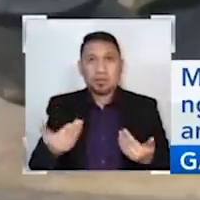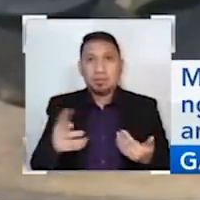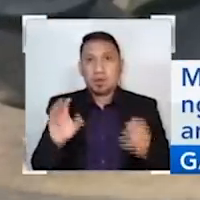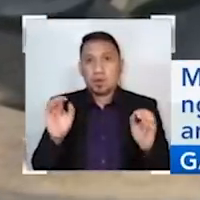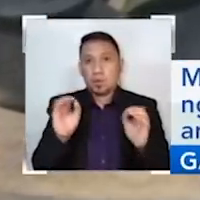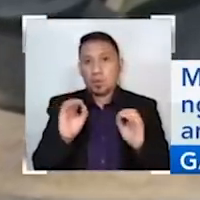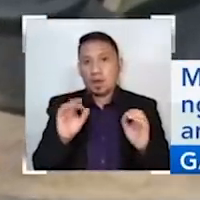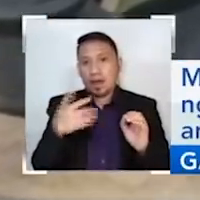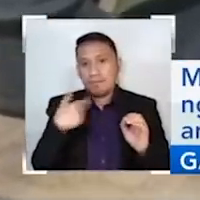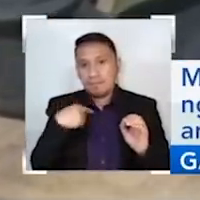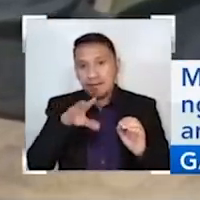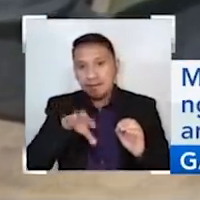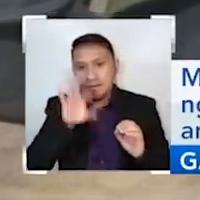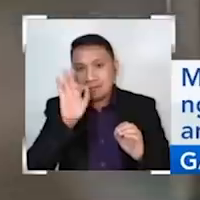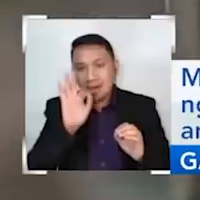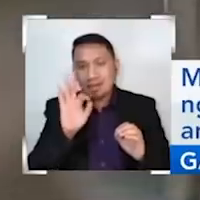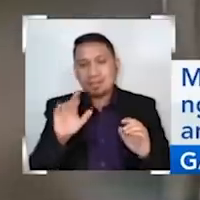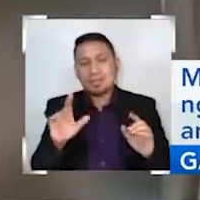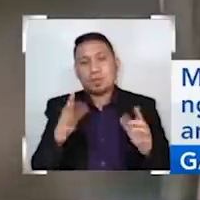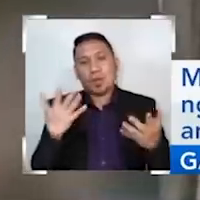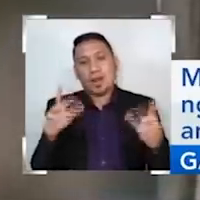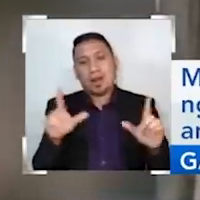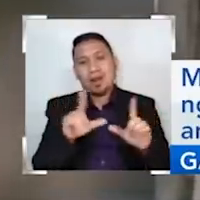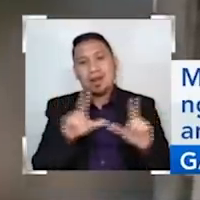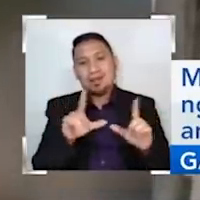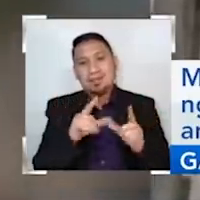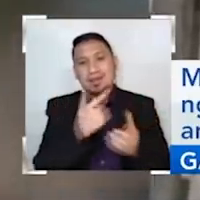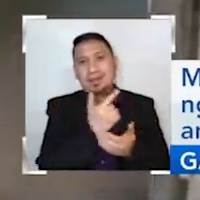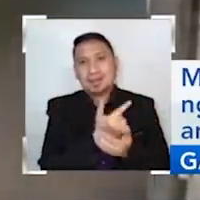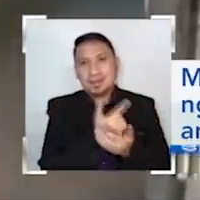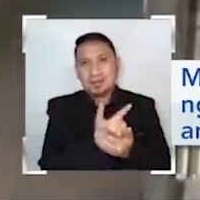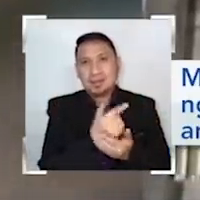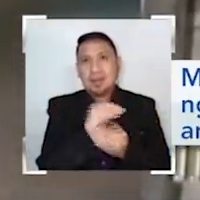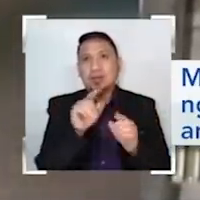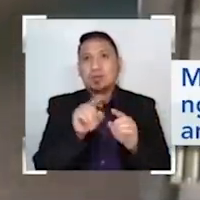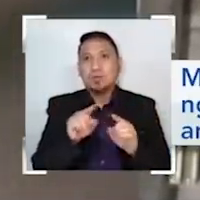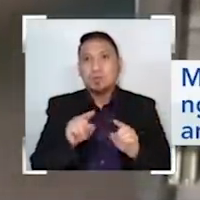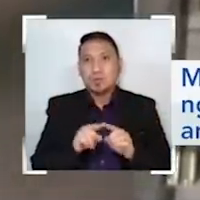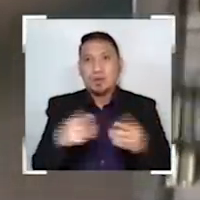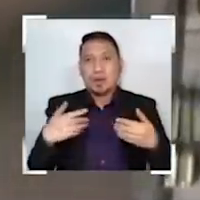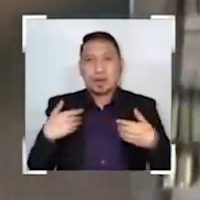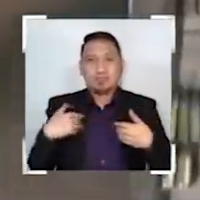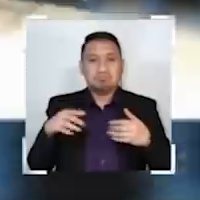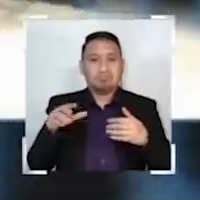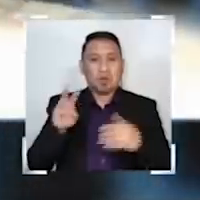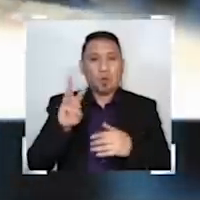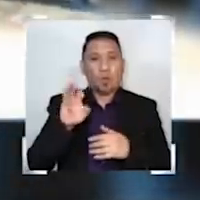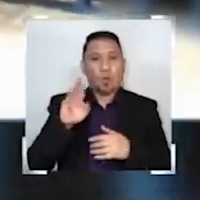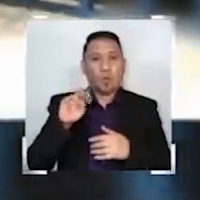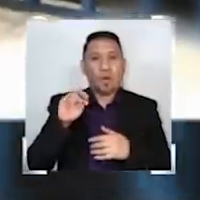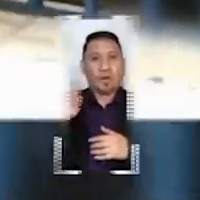at bala. Ang isa sa mga suspect may standing arrest warrant pa pala. Tumanggi